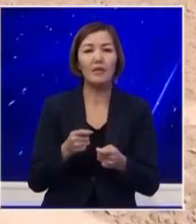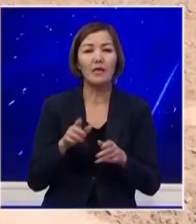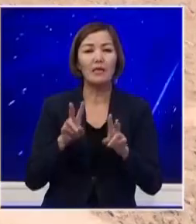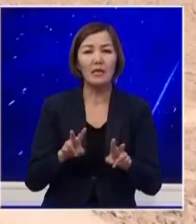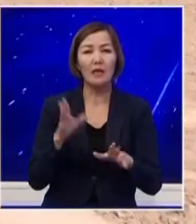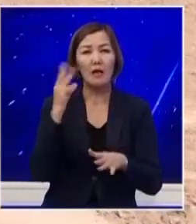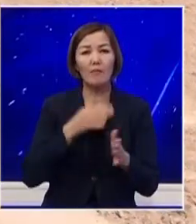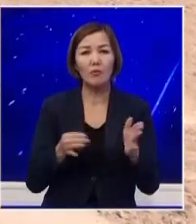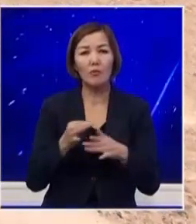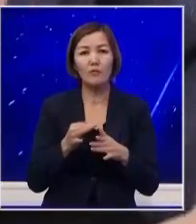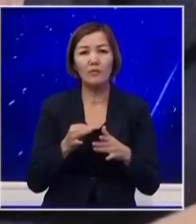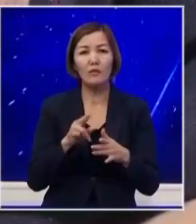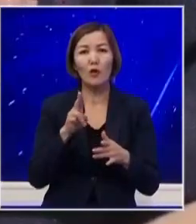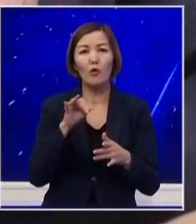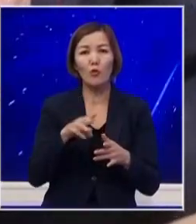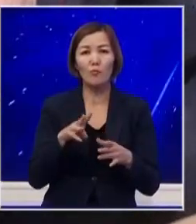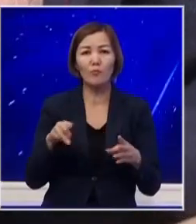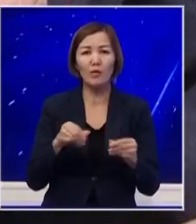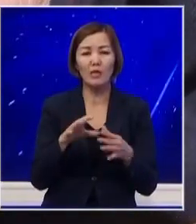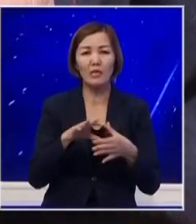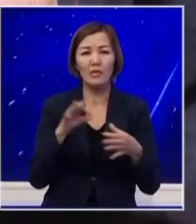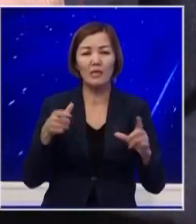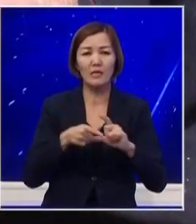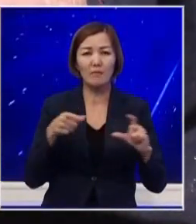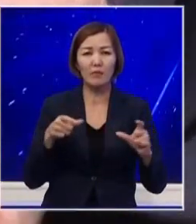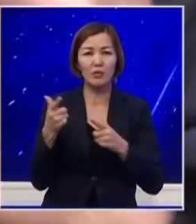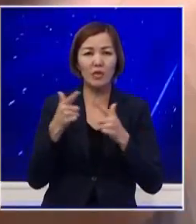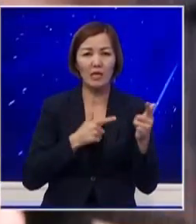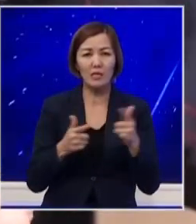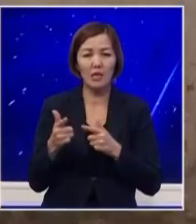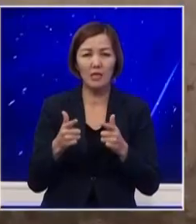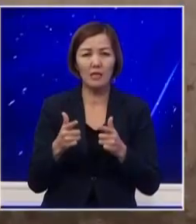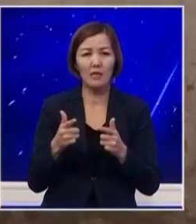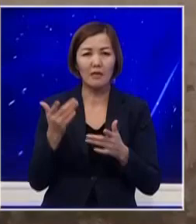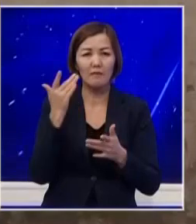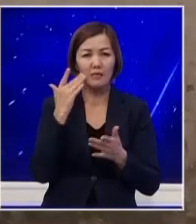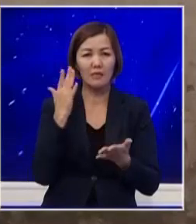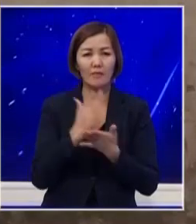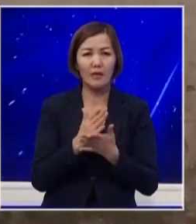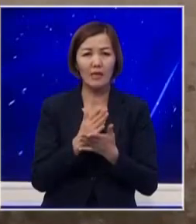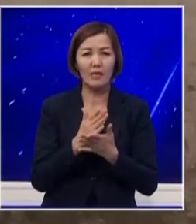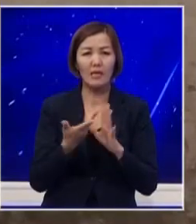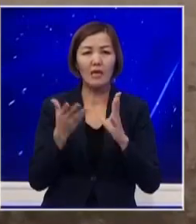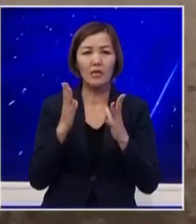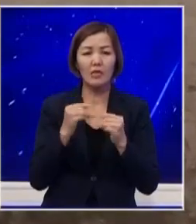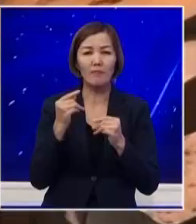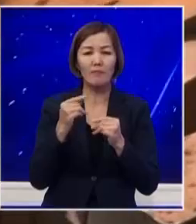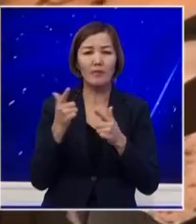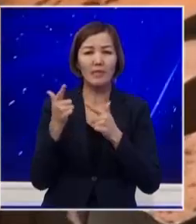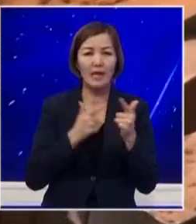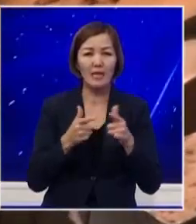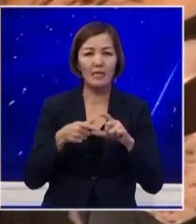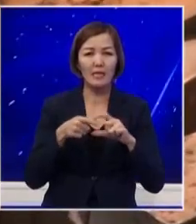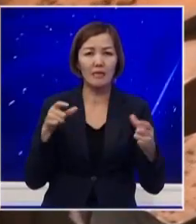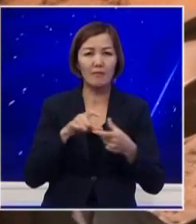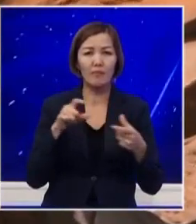Алматы облысында ғана кездесетін құм заманауи кірпіш дайындауда таптырмас материал дейді мамандар. Жалпы дайын кірпіш